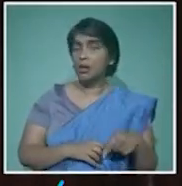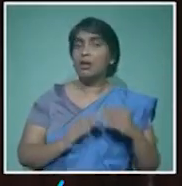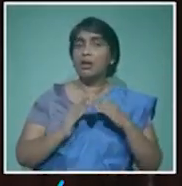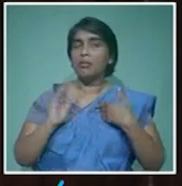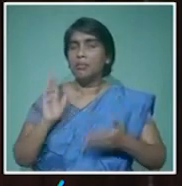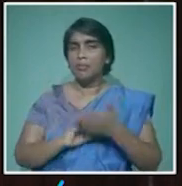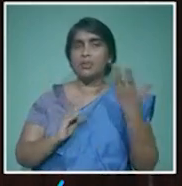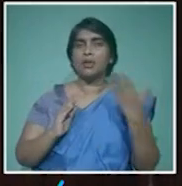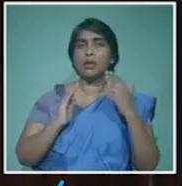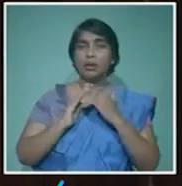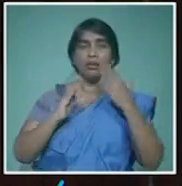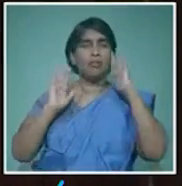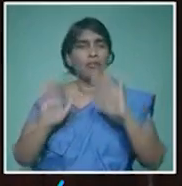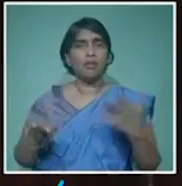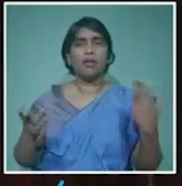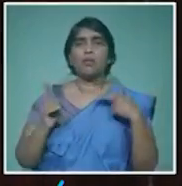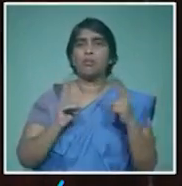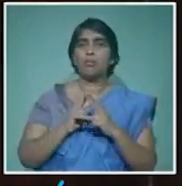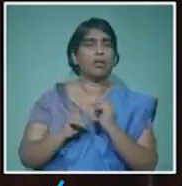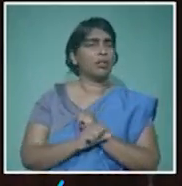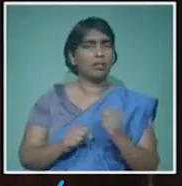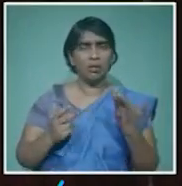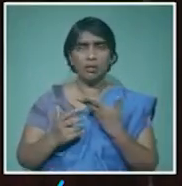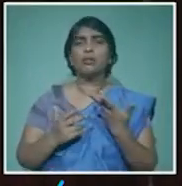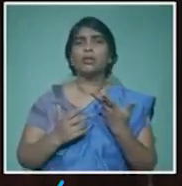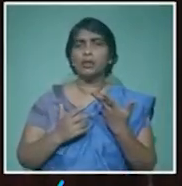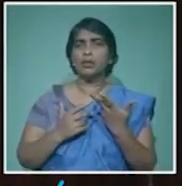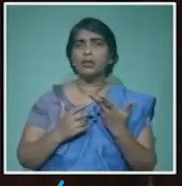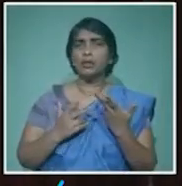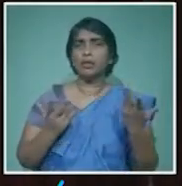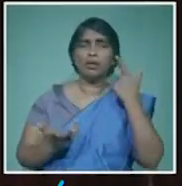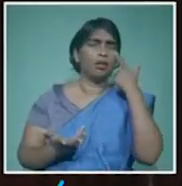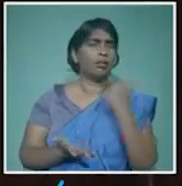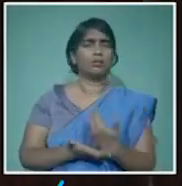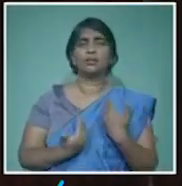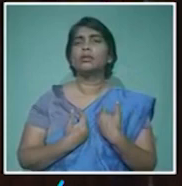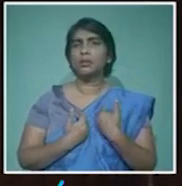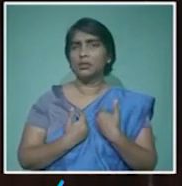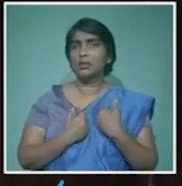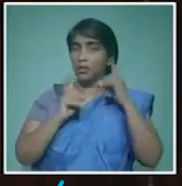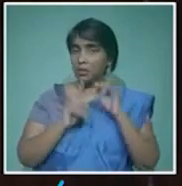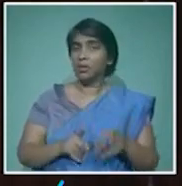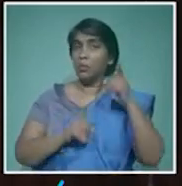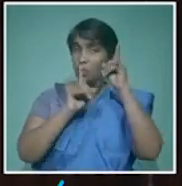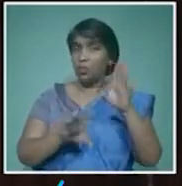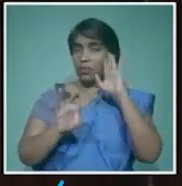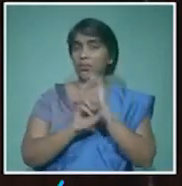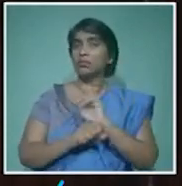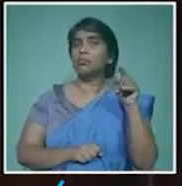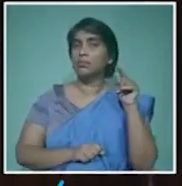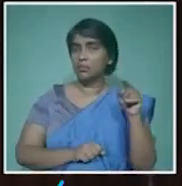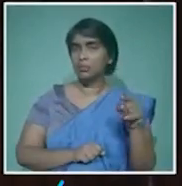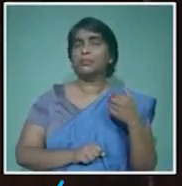යන්න විදිහක් නැහැ. ගමේ ඉන්න තැනක් නැහැ. වැසිකිළියක්වත් නැහැ යන්න නියෝජ්‍ය කතානායකතුමනි බොහොම අසන්න වෙලා ඉන්නේ. ඉතින් ඒ අතරතුර මෙවැනි ප්‍රකාශ කිරීම